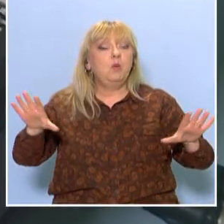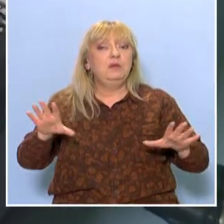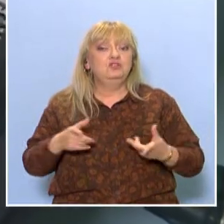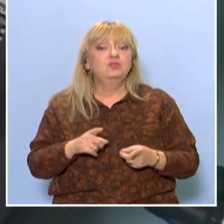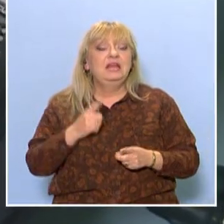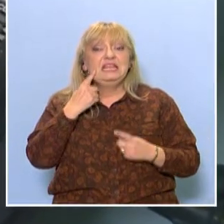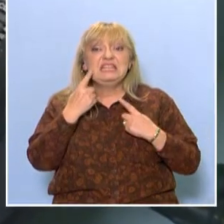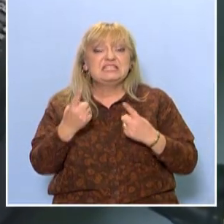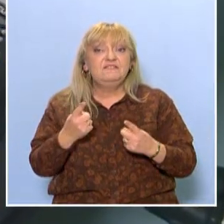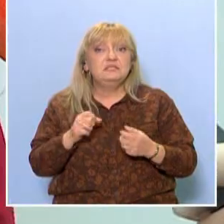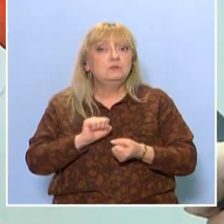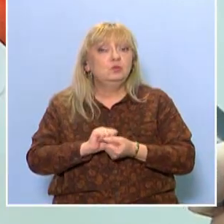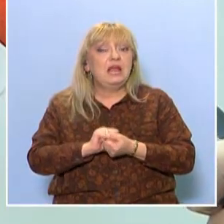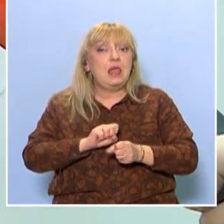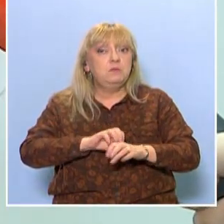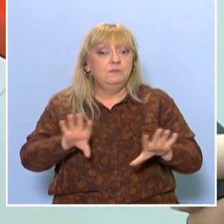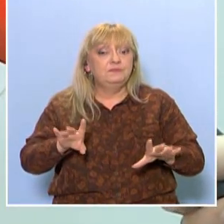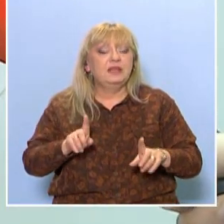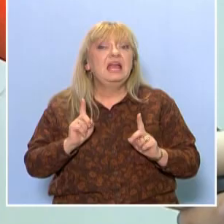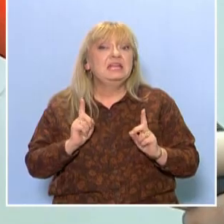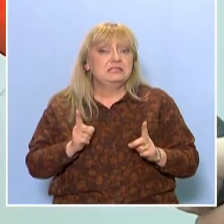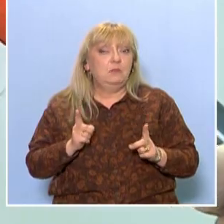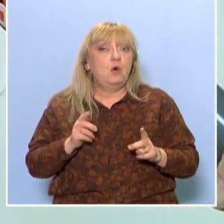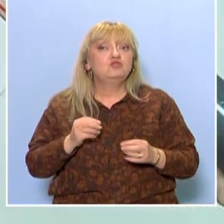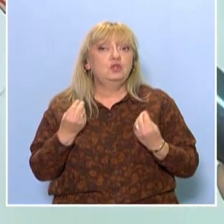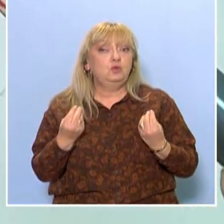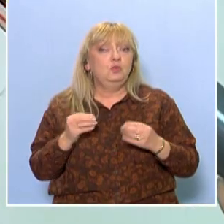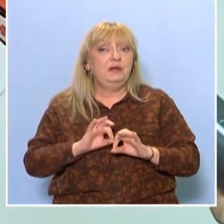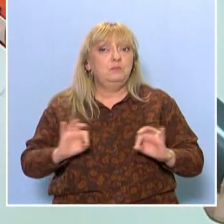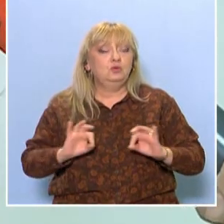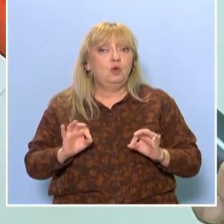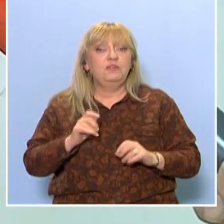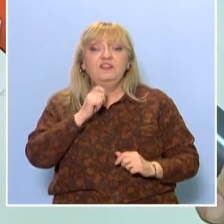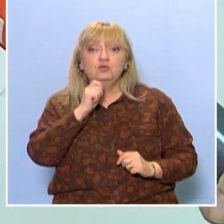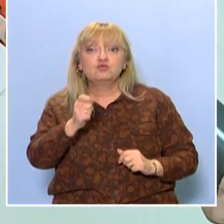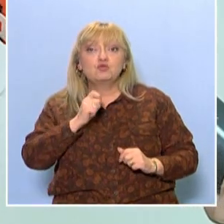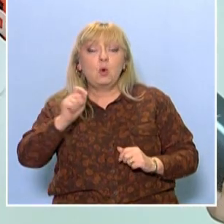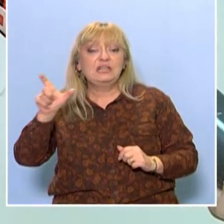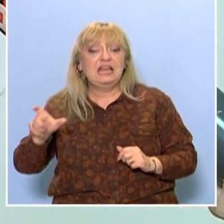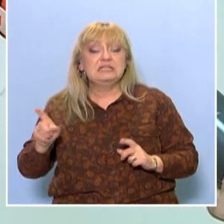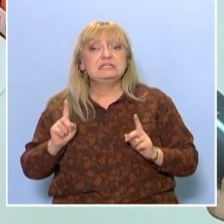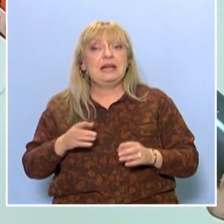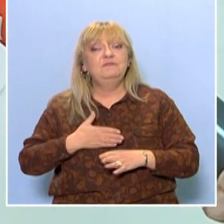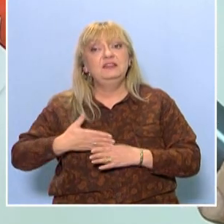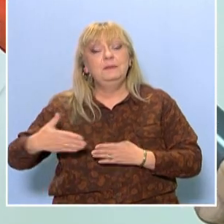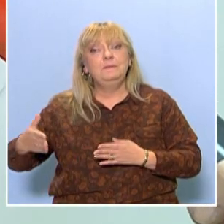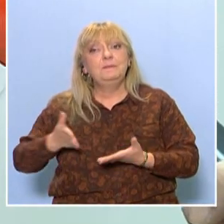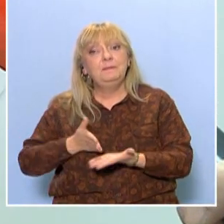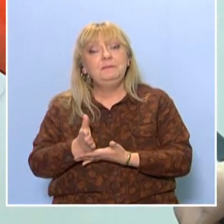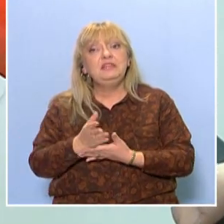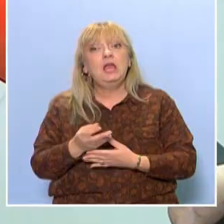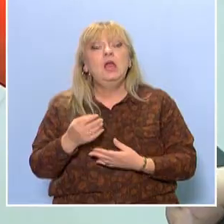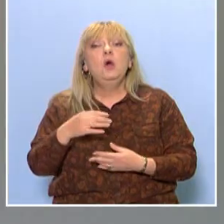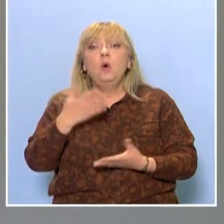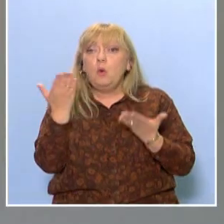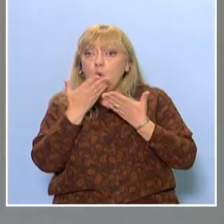излучена в ефир. За да е един добре подготвен журналист, според мен първо трябва да е преминал съответното обучение, което понякога